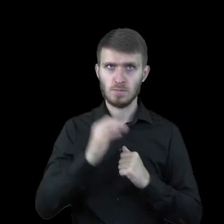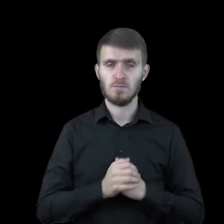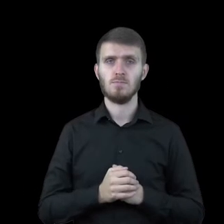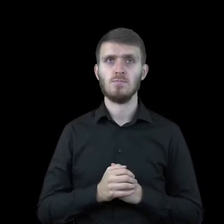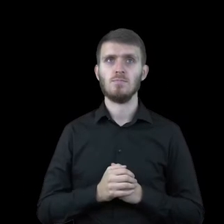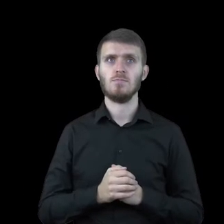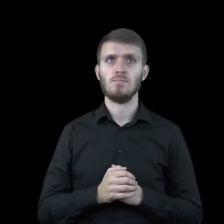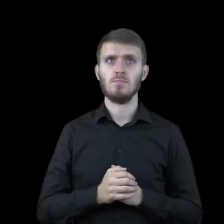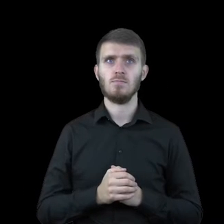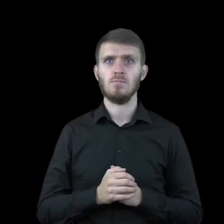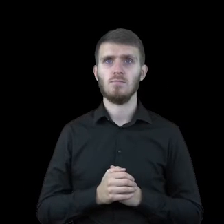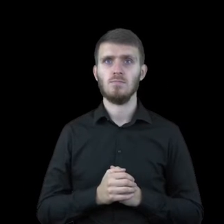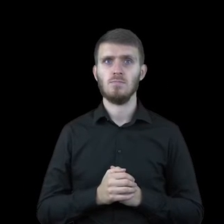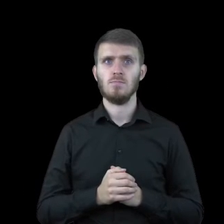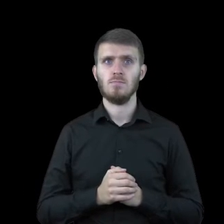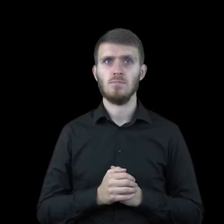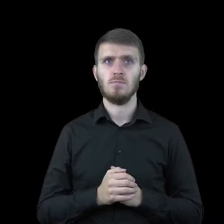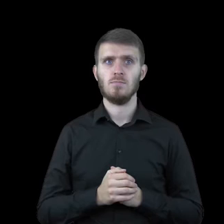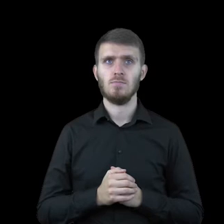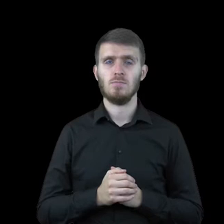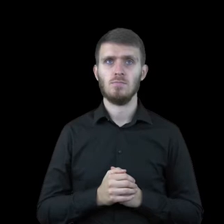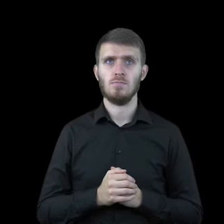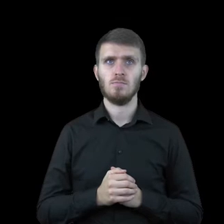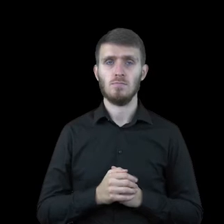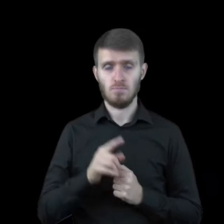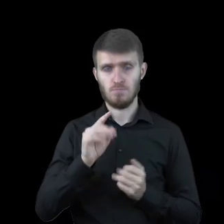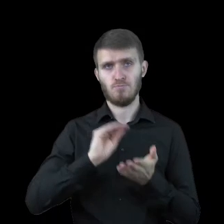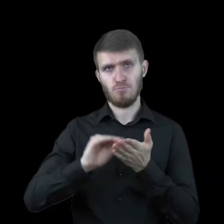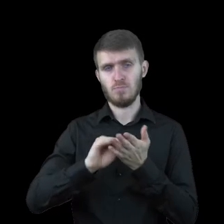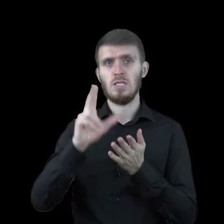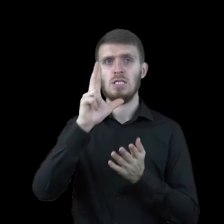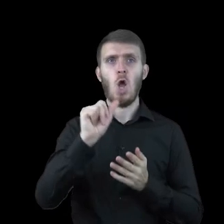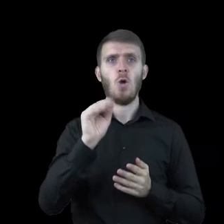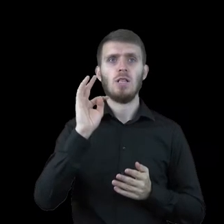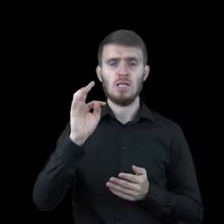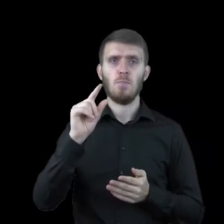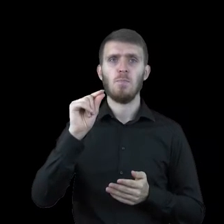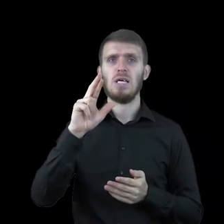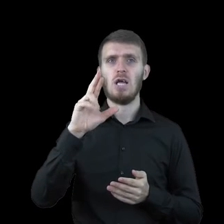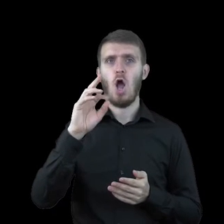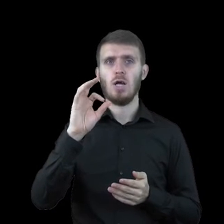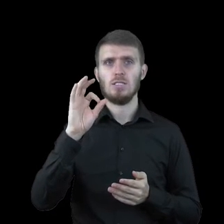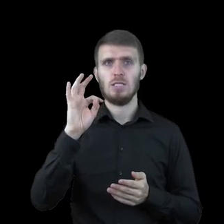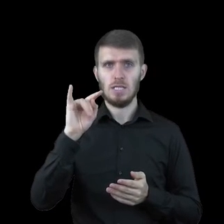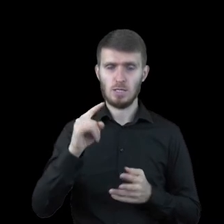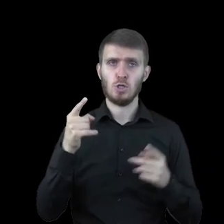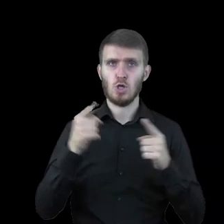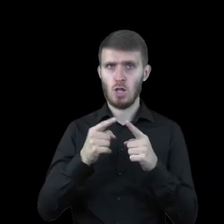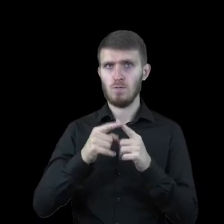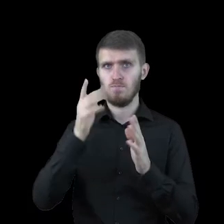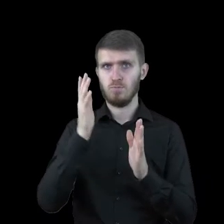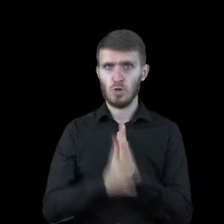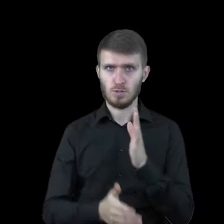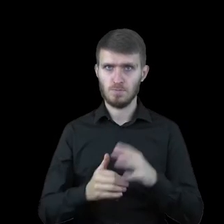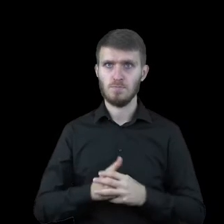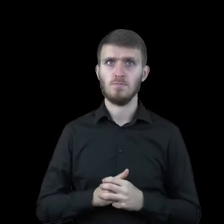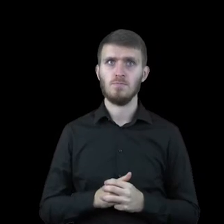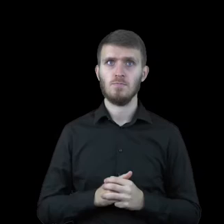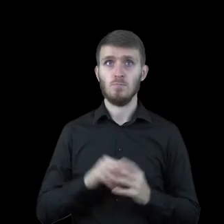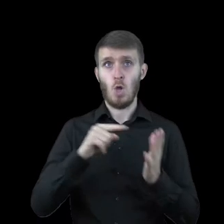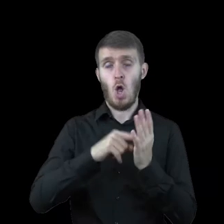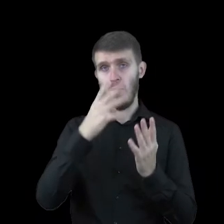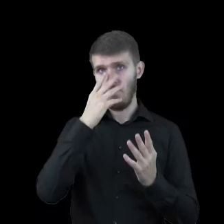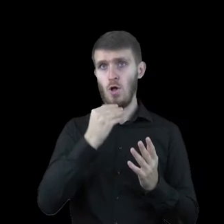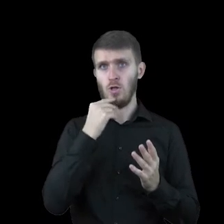prosty. Zaznaczymy sobie i zapiszemy. Tutaj jest kąt prosty. Tak oznacza się kąt prosty. Kąt